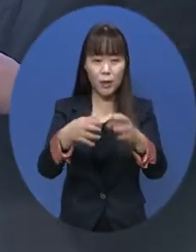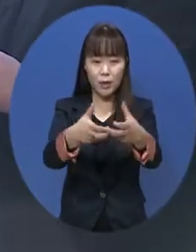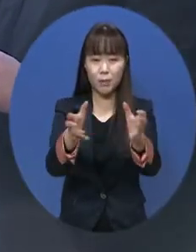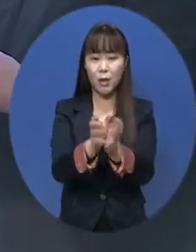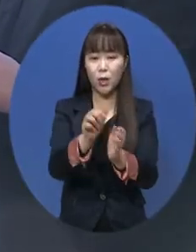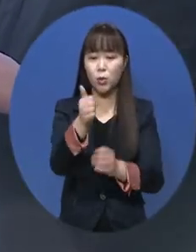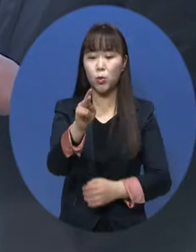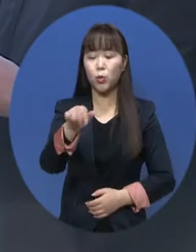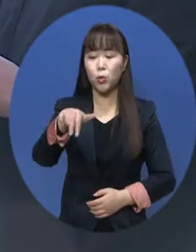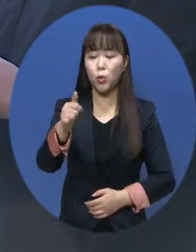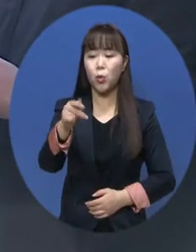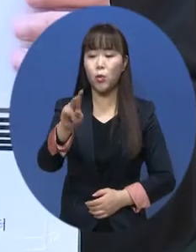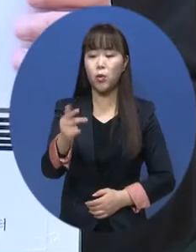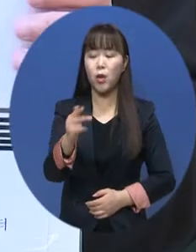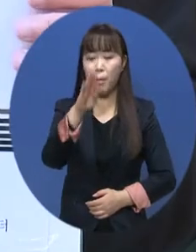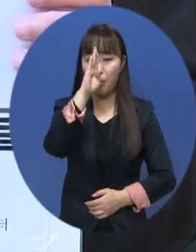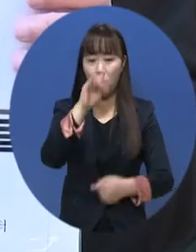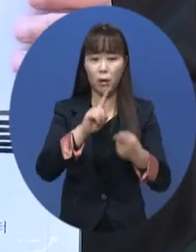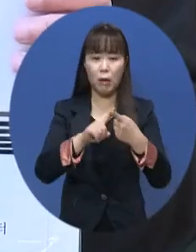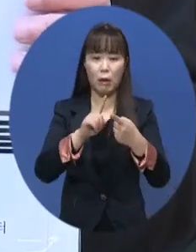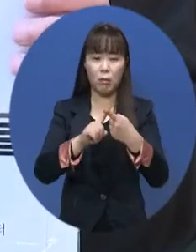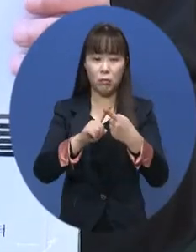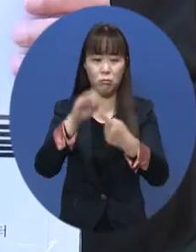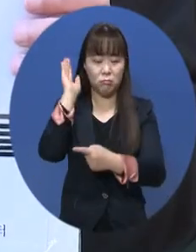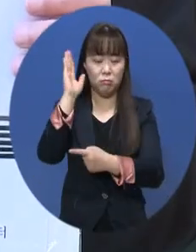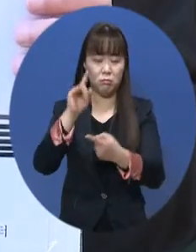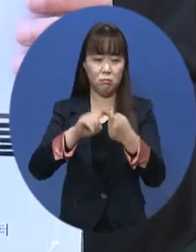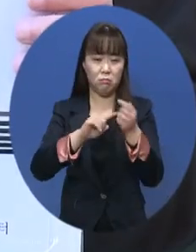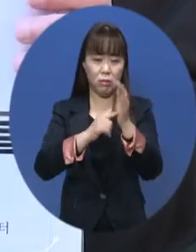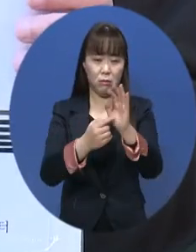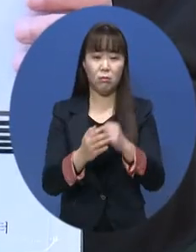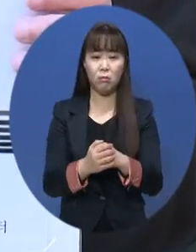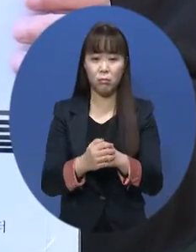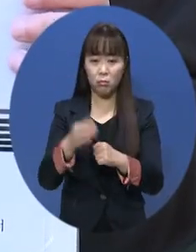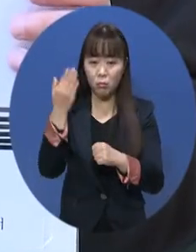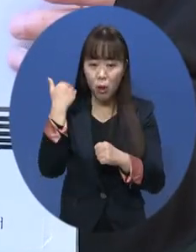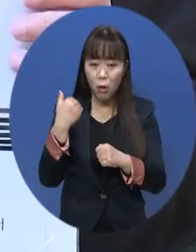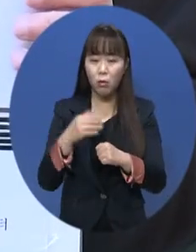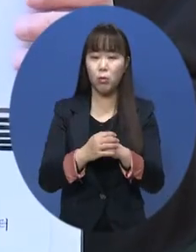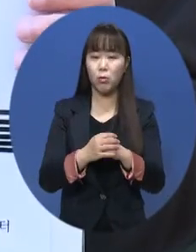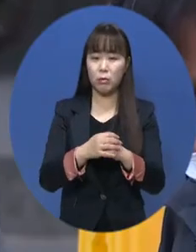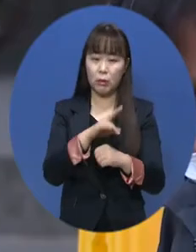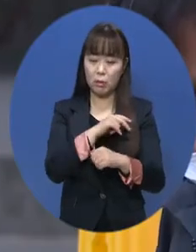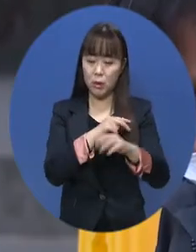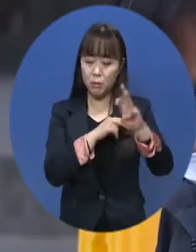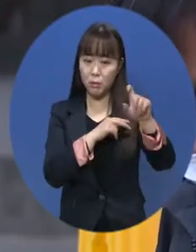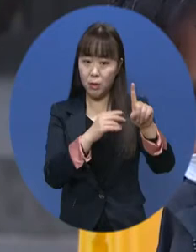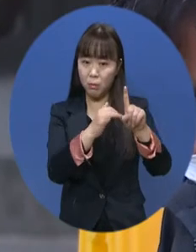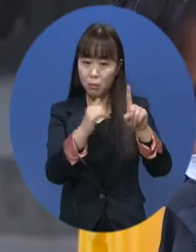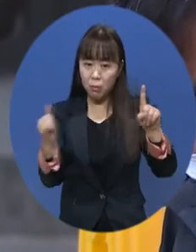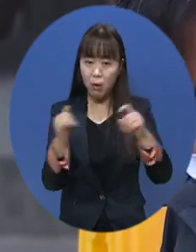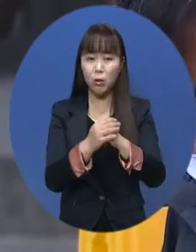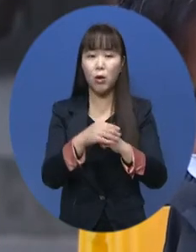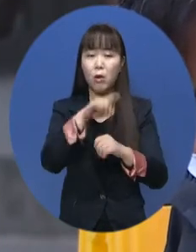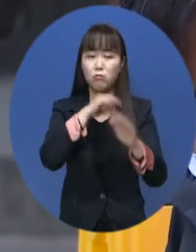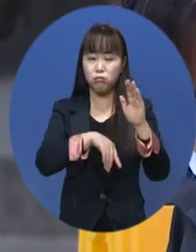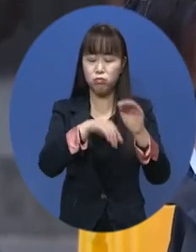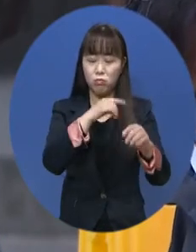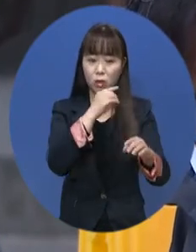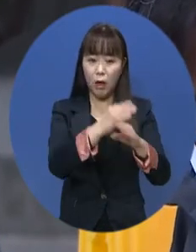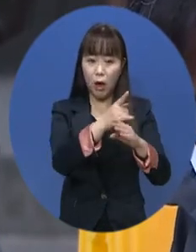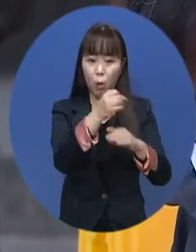규탄하고 나섰습니다. 앞서 지난 1일 국민의힘 초선 의원 31명은 북한 원전건설 추진 의혹